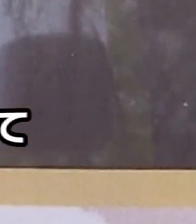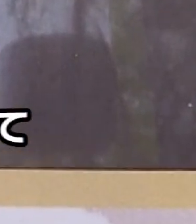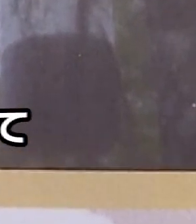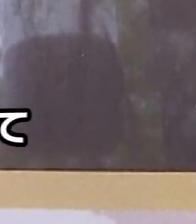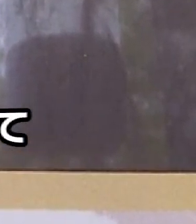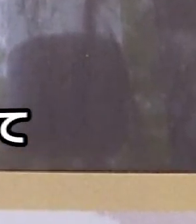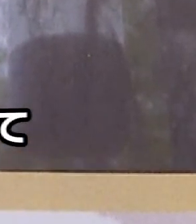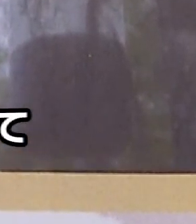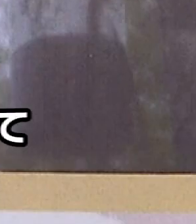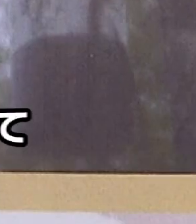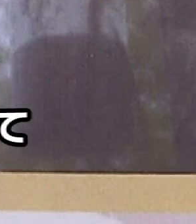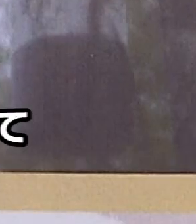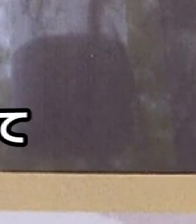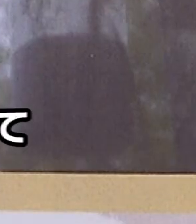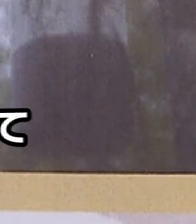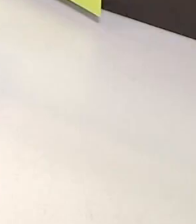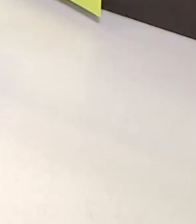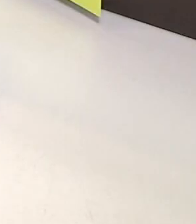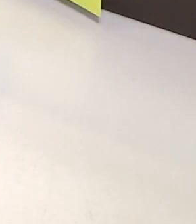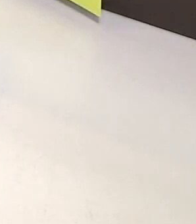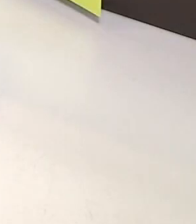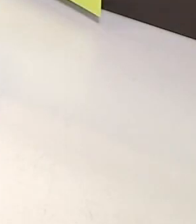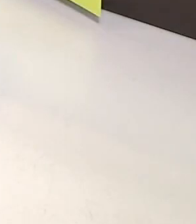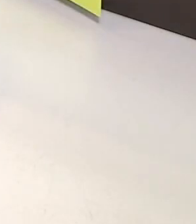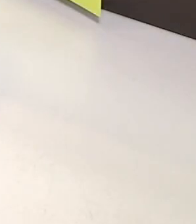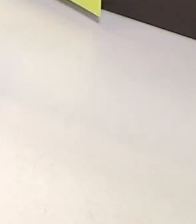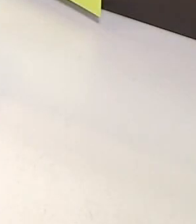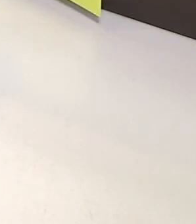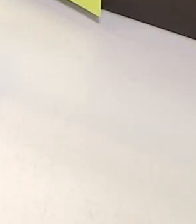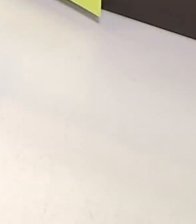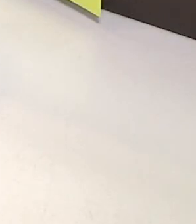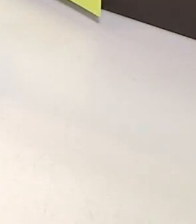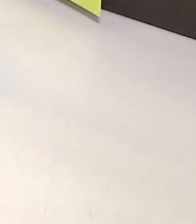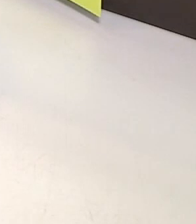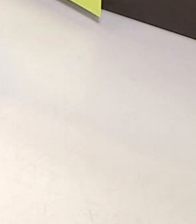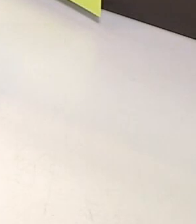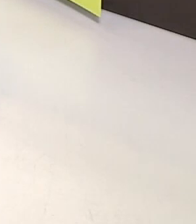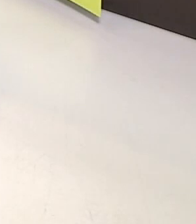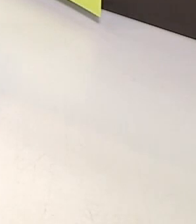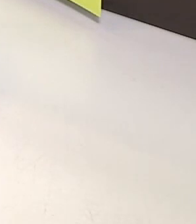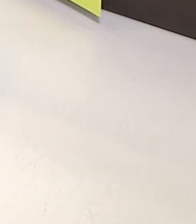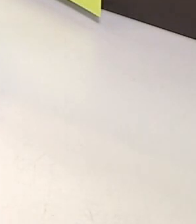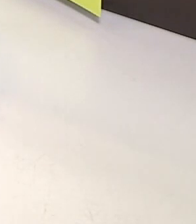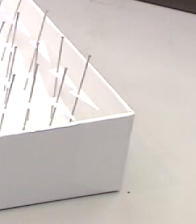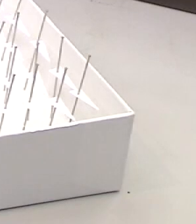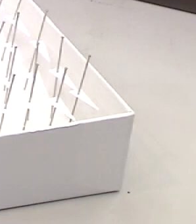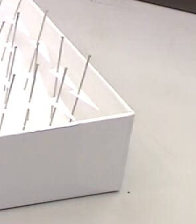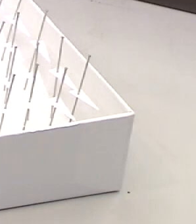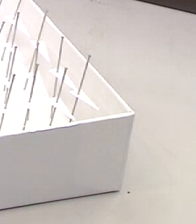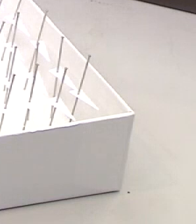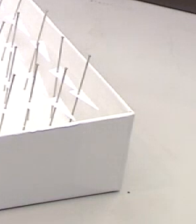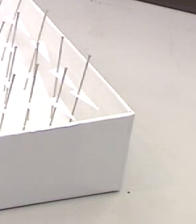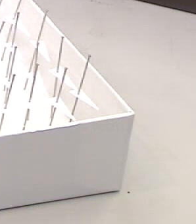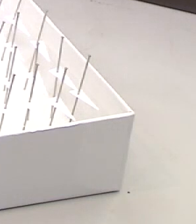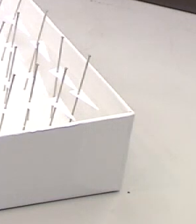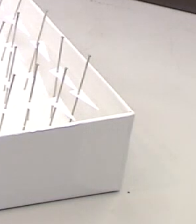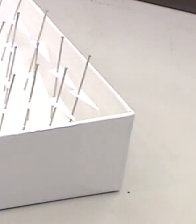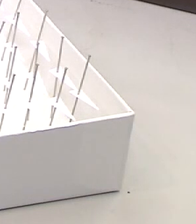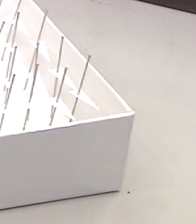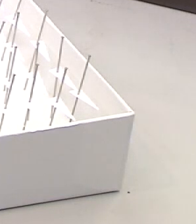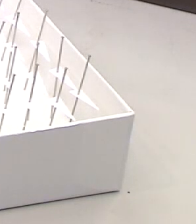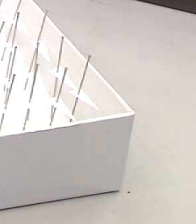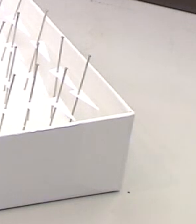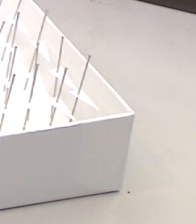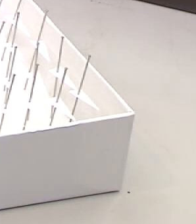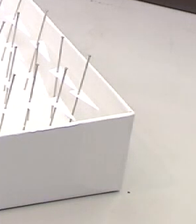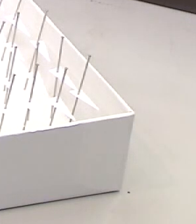して標本にするわけですね。いや、でも大変な作業ですね。 はい、アクアピア芥川には昆虫標本を